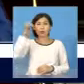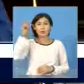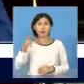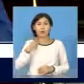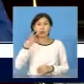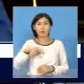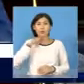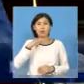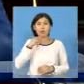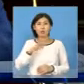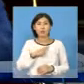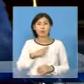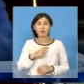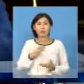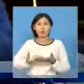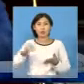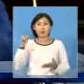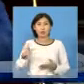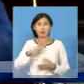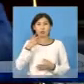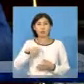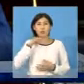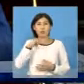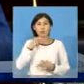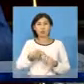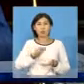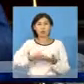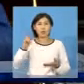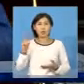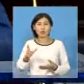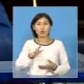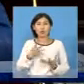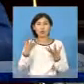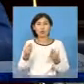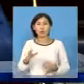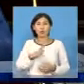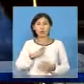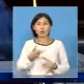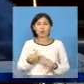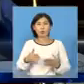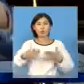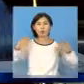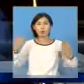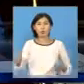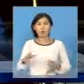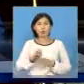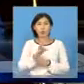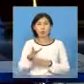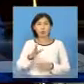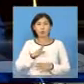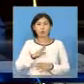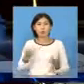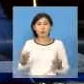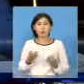назар аударамыз. Жазушыларға назар аударамыз. Бұл жазушылардың, ақындардың күні бола ма? Сондай бір үлкен дүниені қамтитын дүние болу